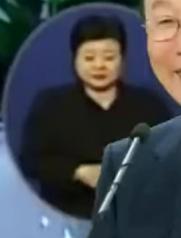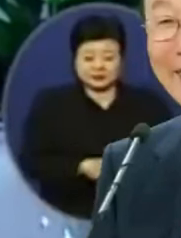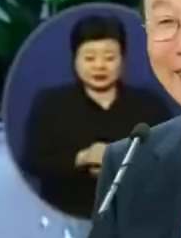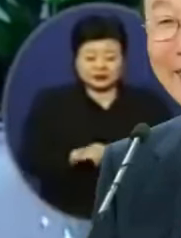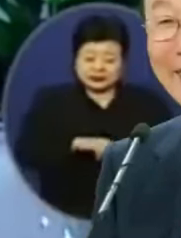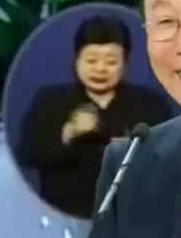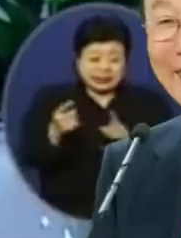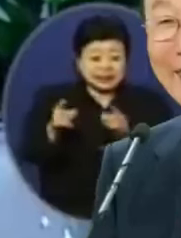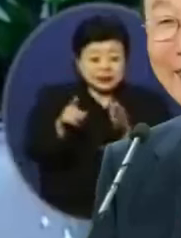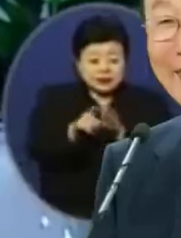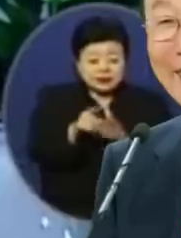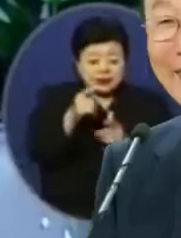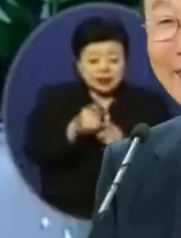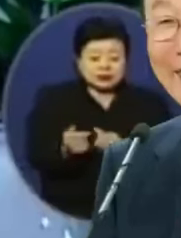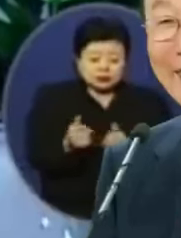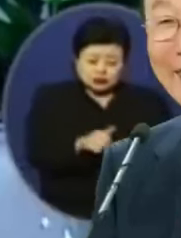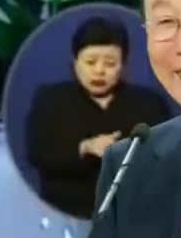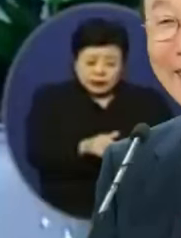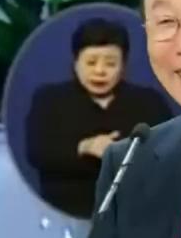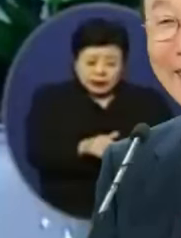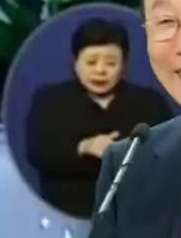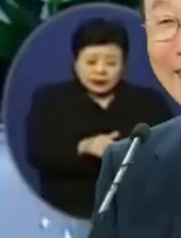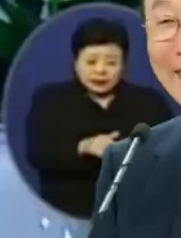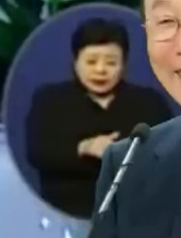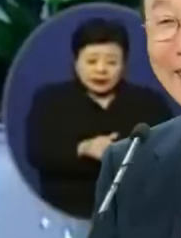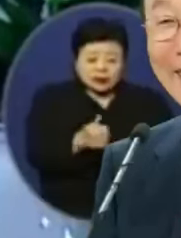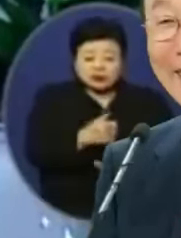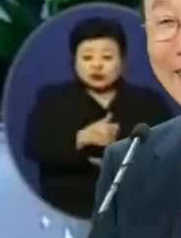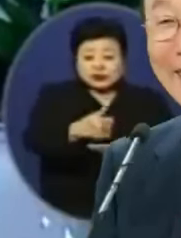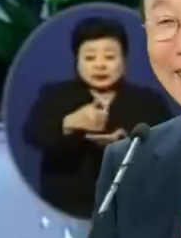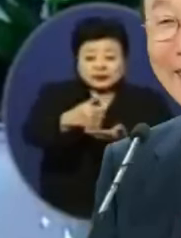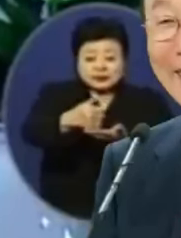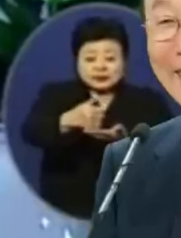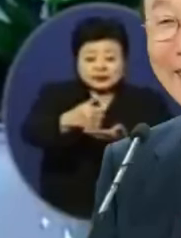우리를 살리기 위해 예수님 죽어야 하는데 주님이